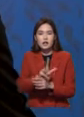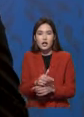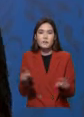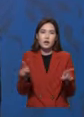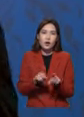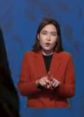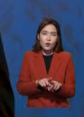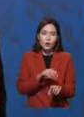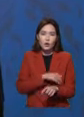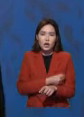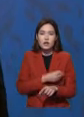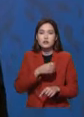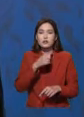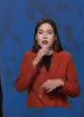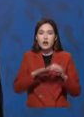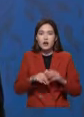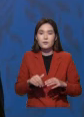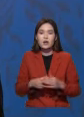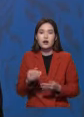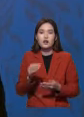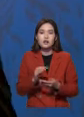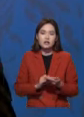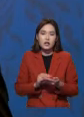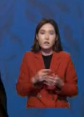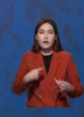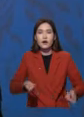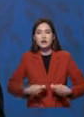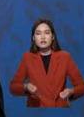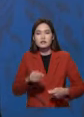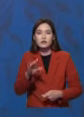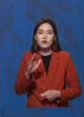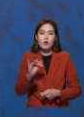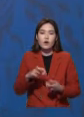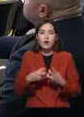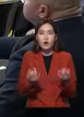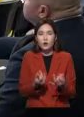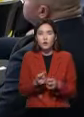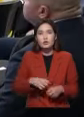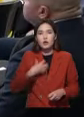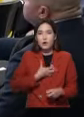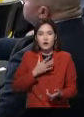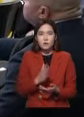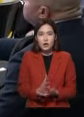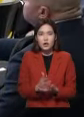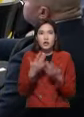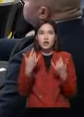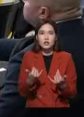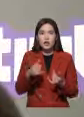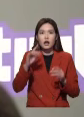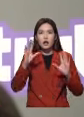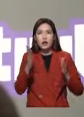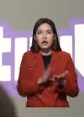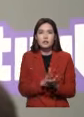онда қуана-қуана қарсы аламыз. Сол себепті бұл сауда тауар айналым мәселесі де өте маңызды. Іскерлік кеңес барысында қазіргі жағдайда